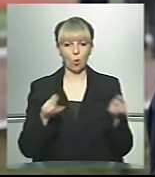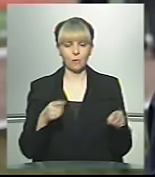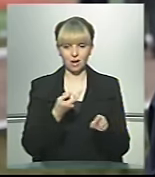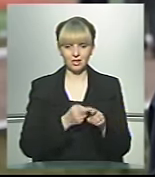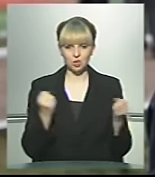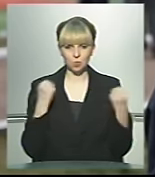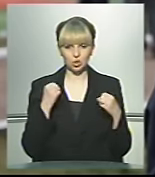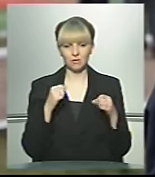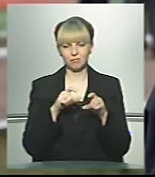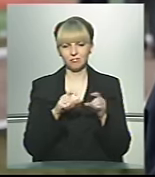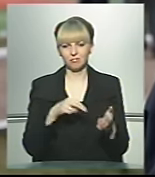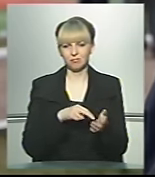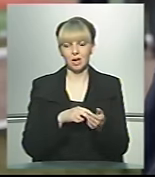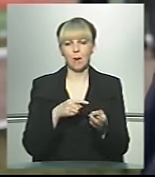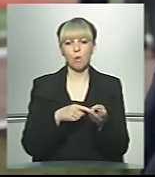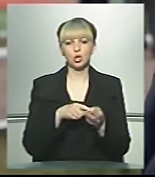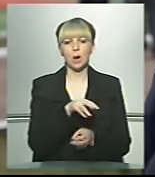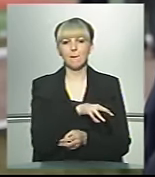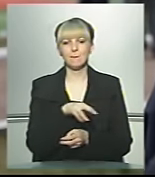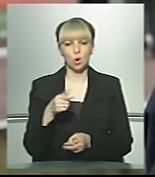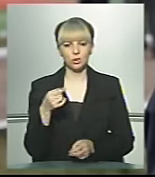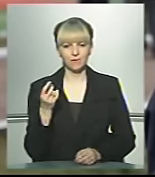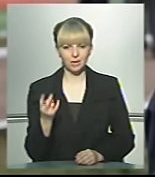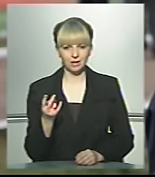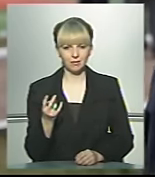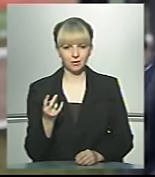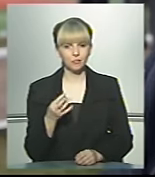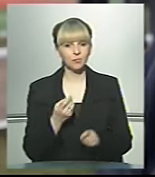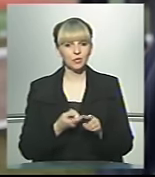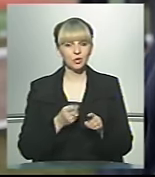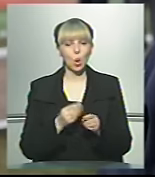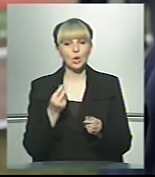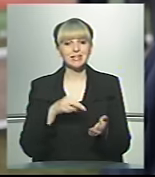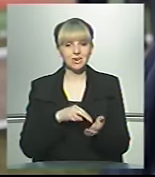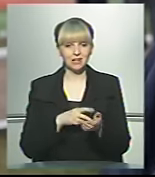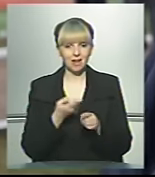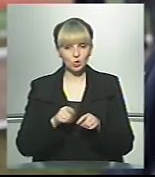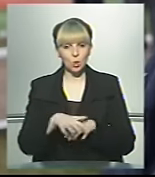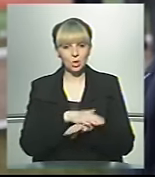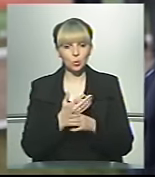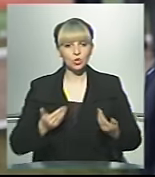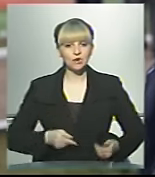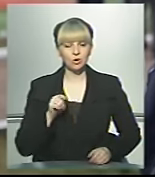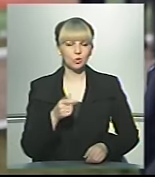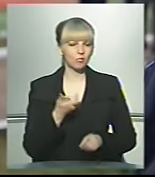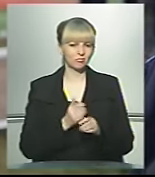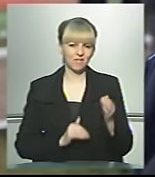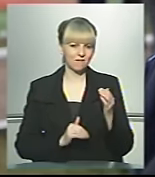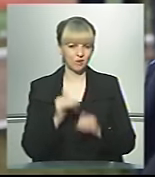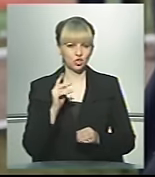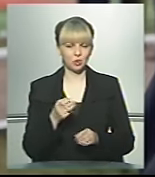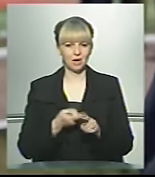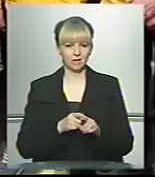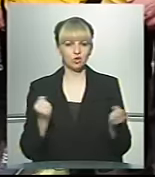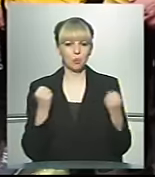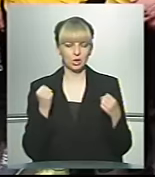стоит где-то в пределах 1,5 миллиона гривни, да? Но цена этого народа, который живет здесь, гораздо выше, чем в этот